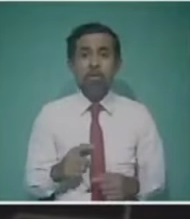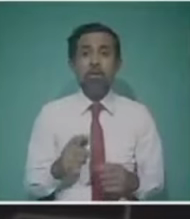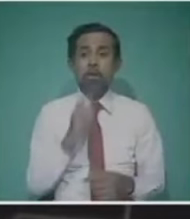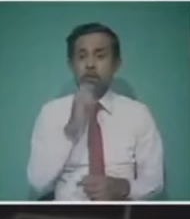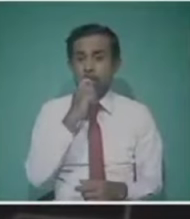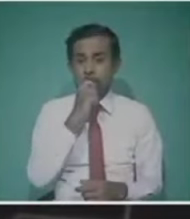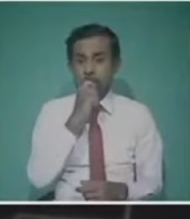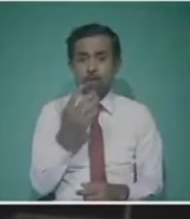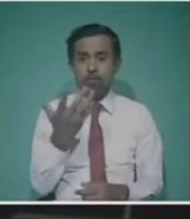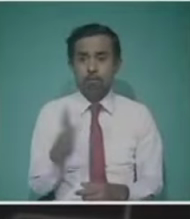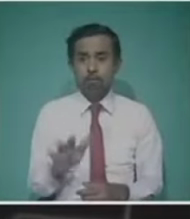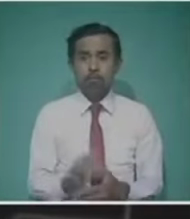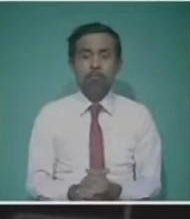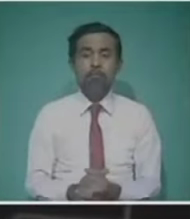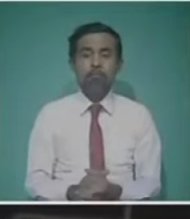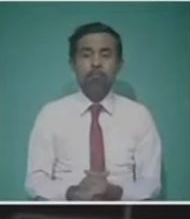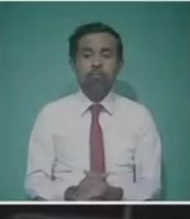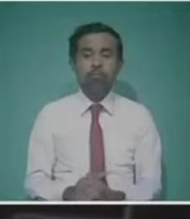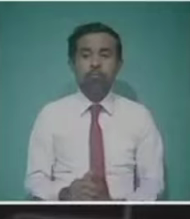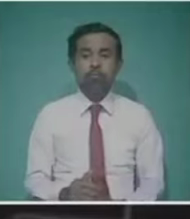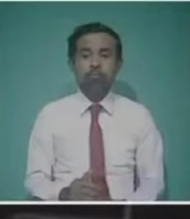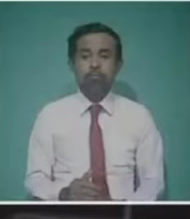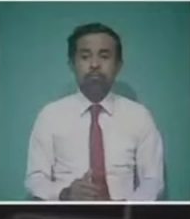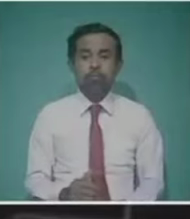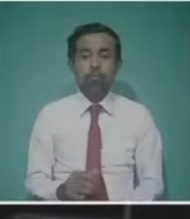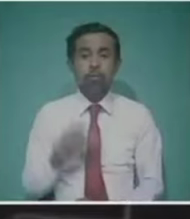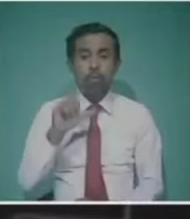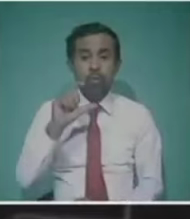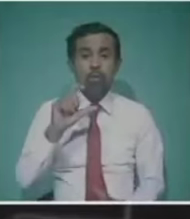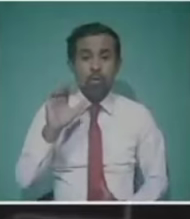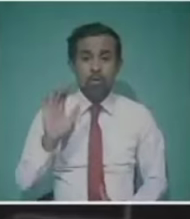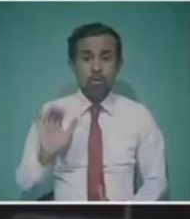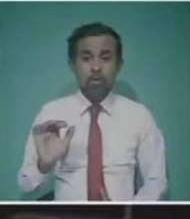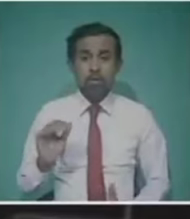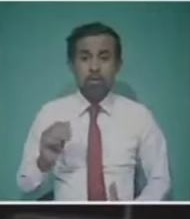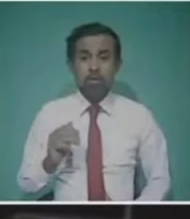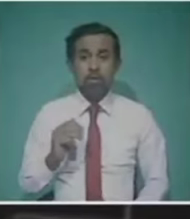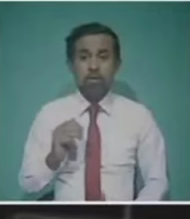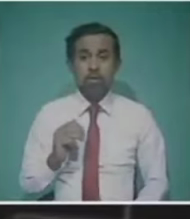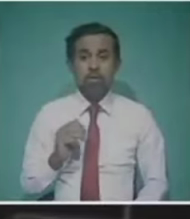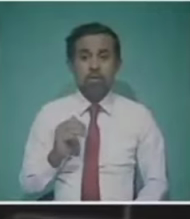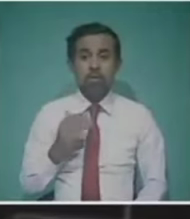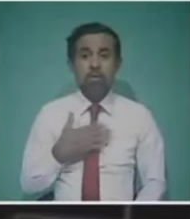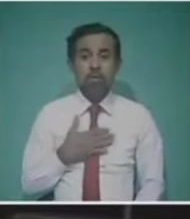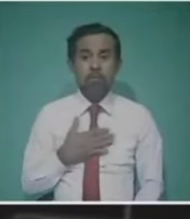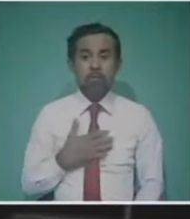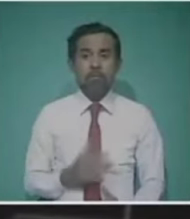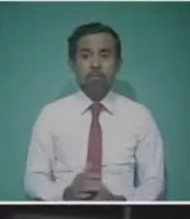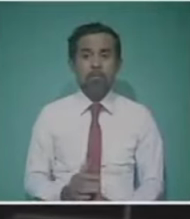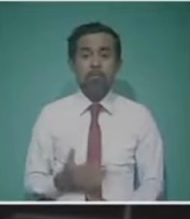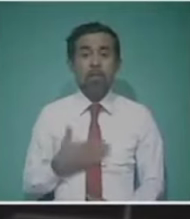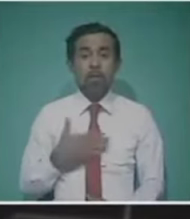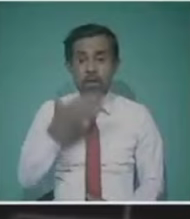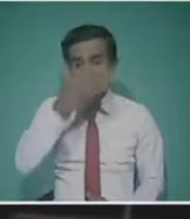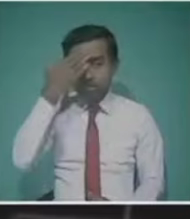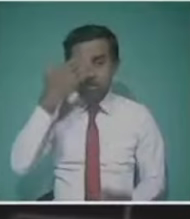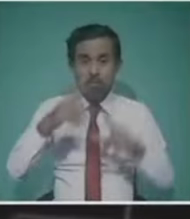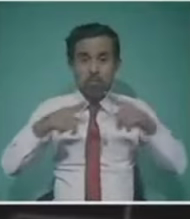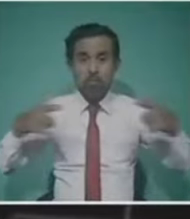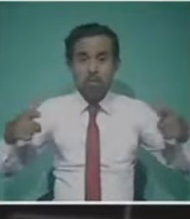காரணமாக கொழும்பிலே இருக்கிற எங்களுடைய தமிழ் மொழியை பேச முடியாதவர்கள் தான் மட்டக்களப்பு